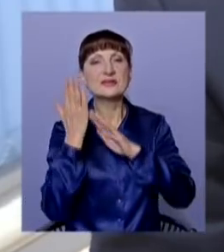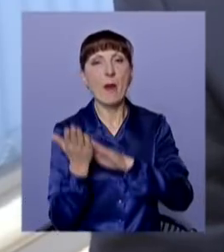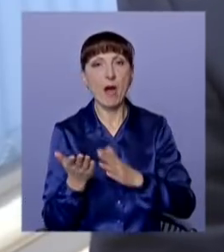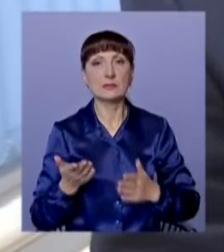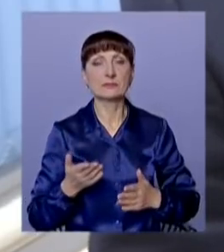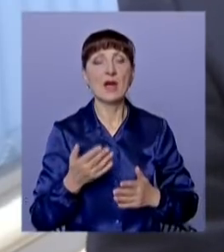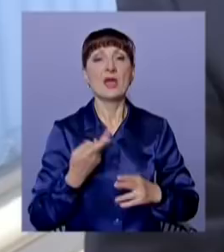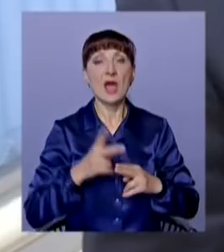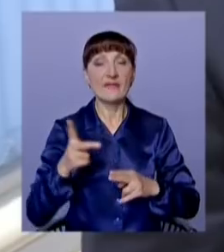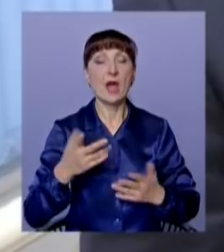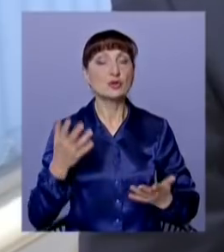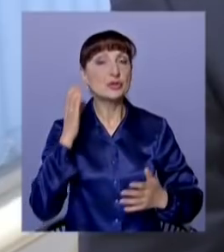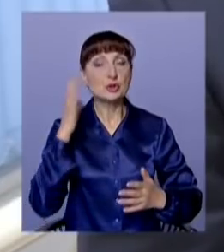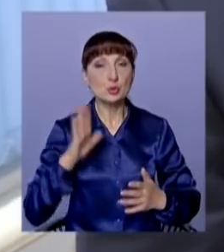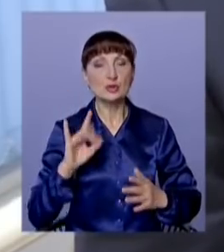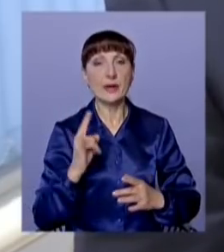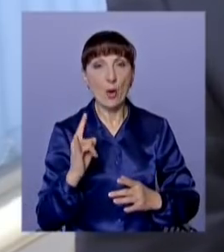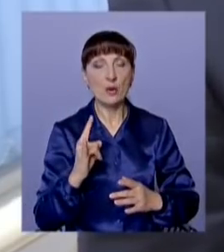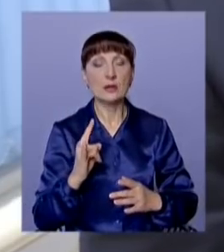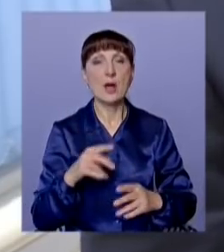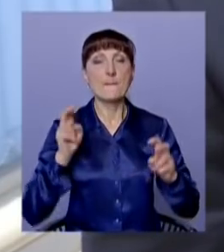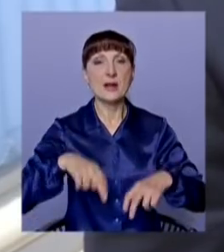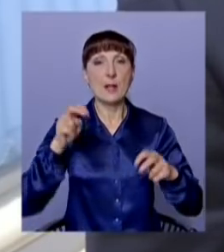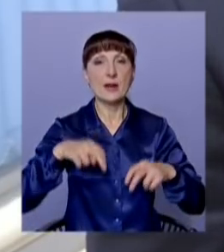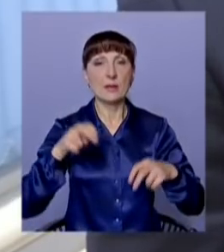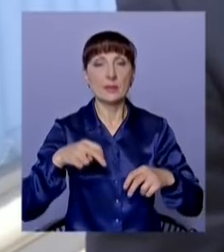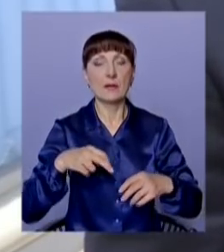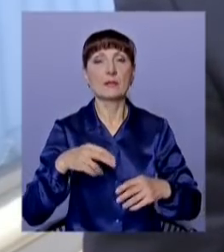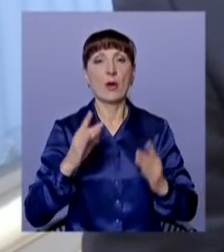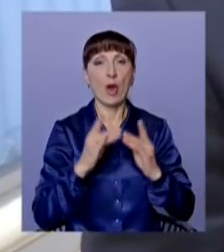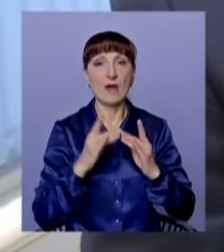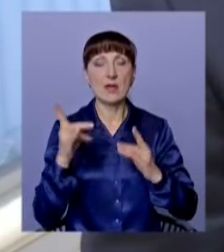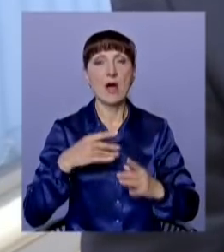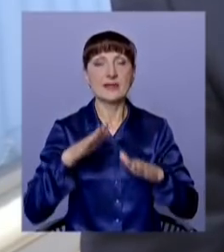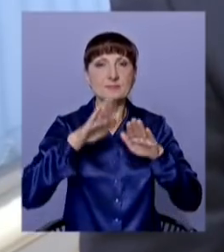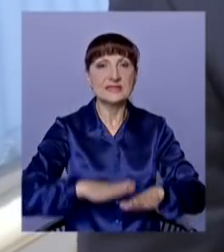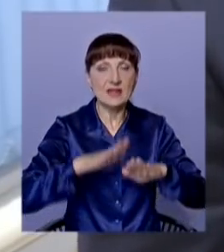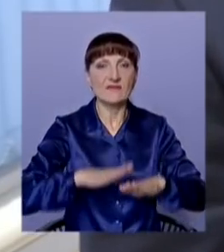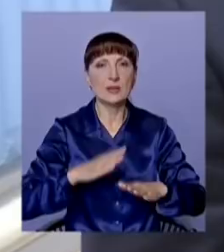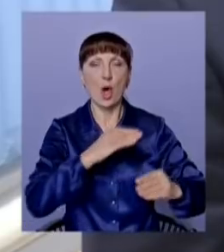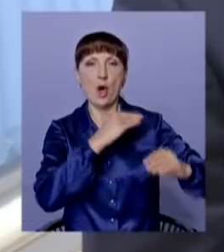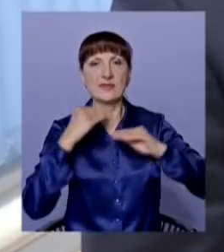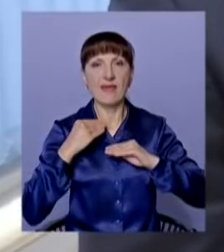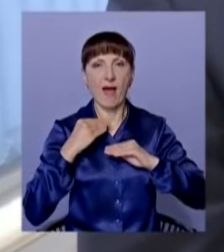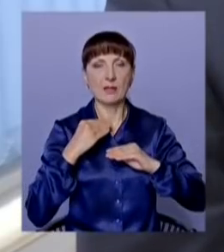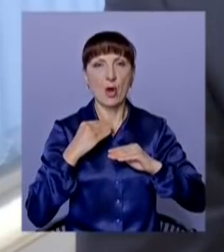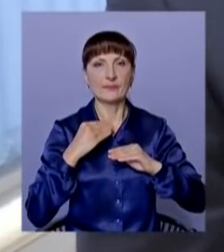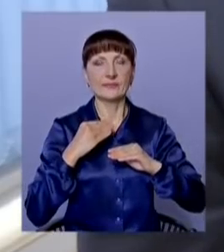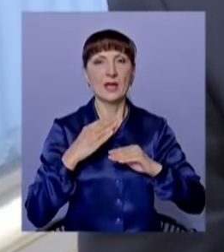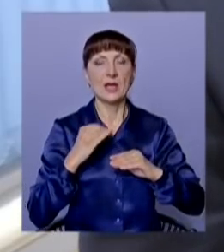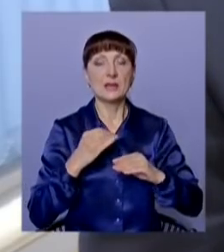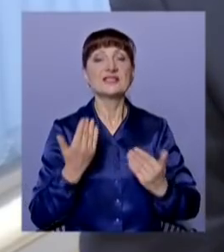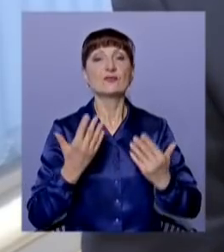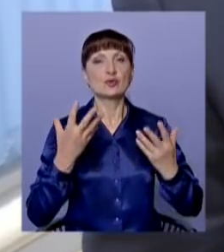так как оно не слушалась и прыгала на кровати сидит чем она придавило ребенка отделом и удерживал ее на